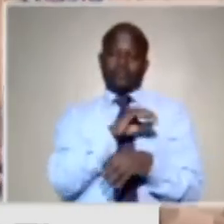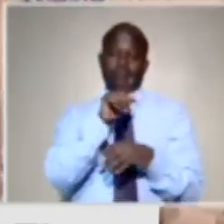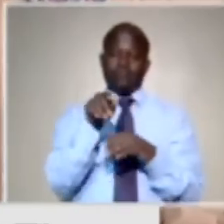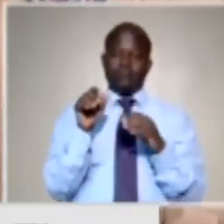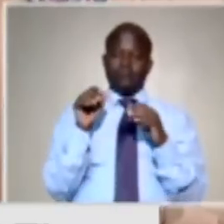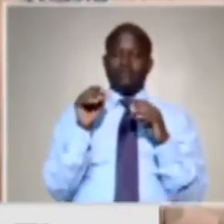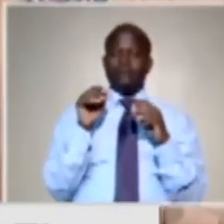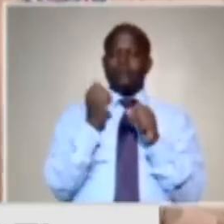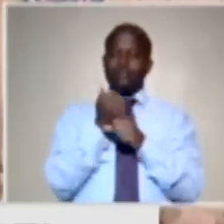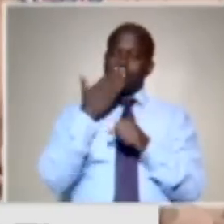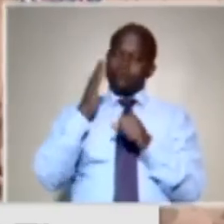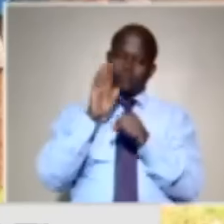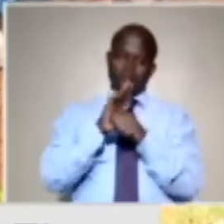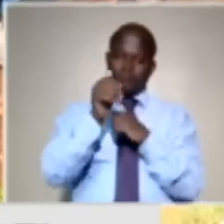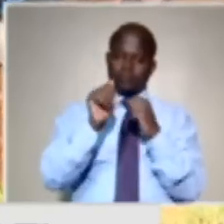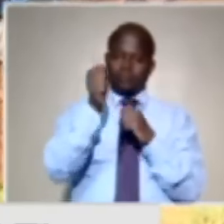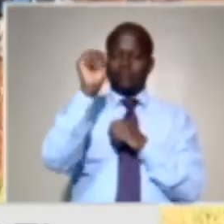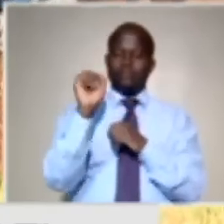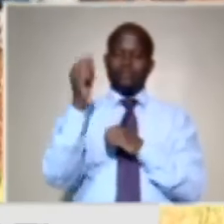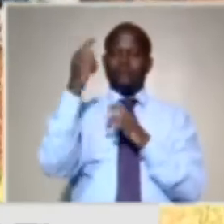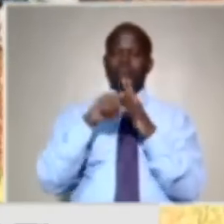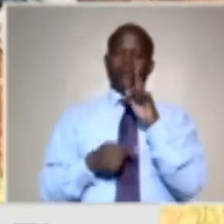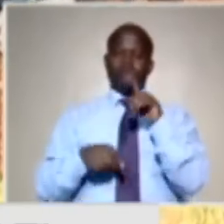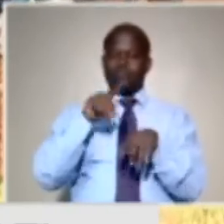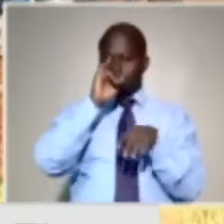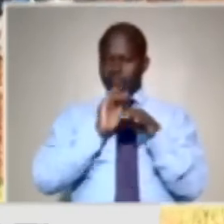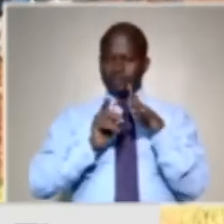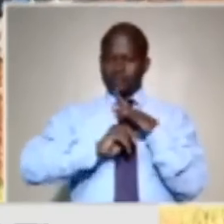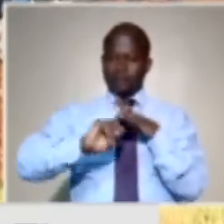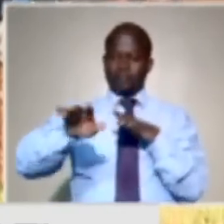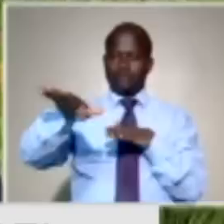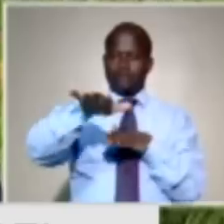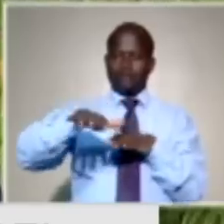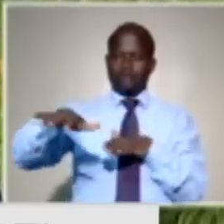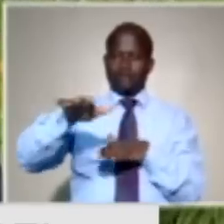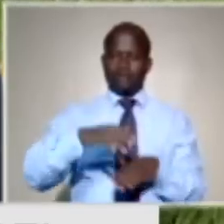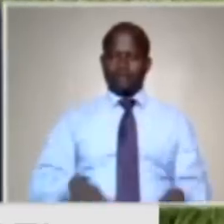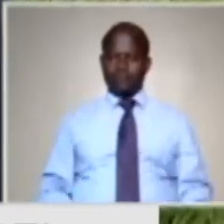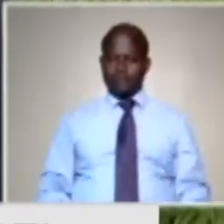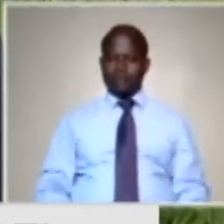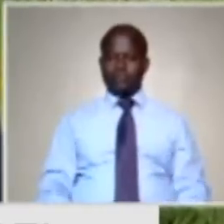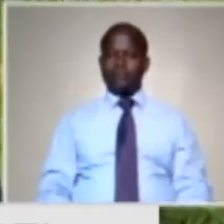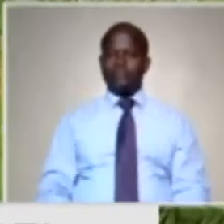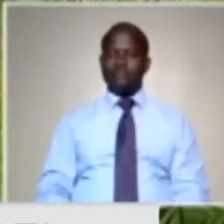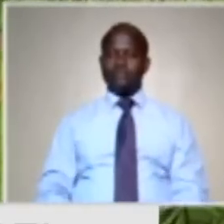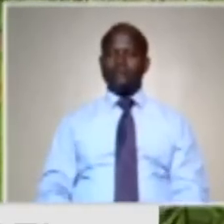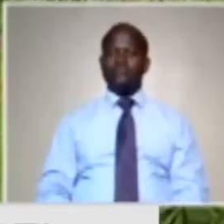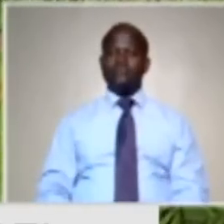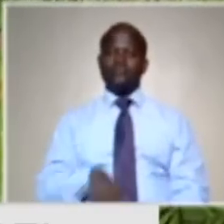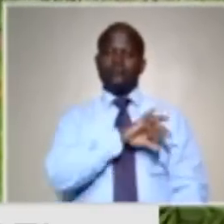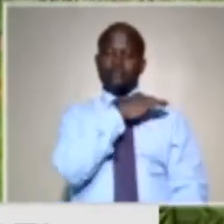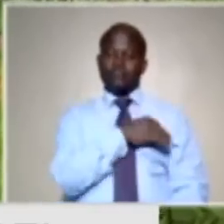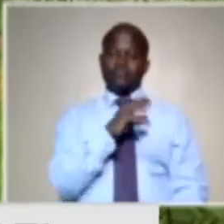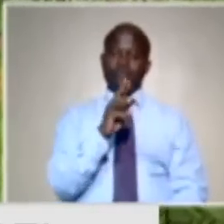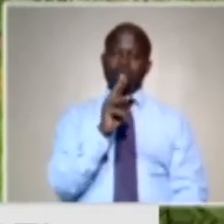yiyambuye ubumuntu ku buryo ari wabaye nyirabayazana yo kwicwa kw'Abatutsi bari bahungiye kuri paruwase. Buriya Padiri Wenceslas